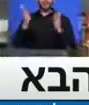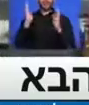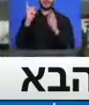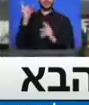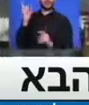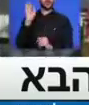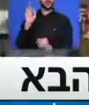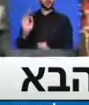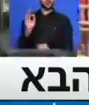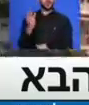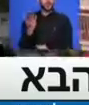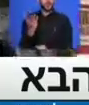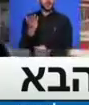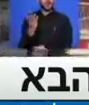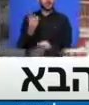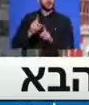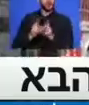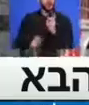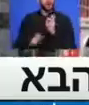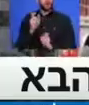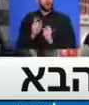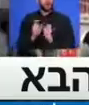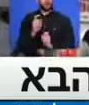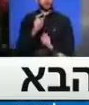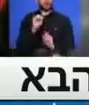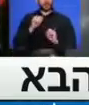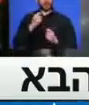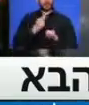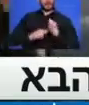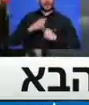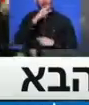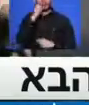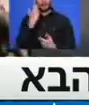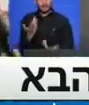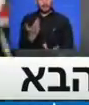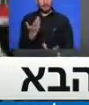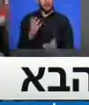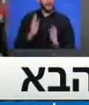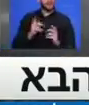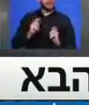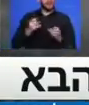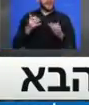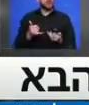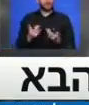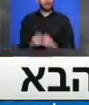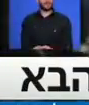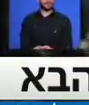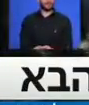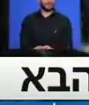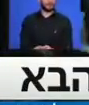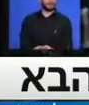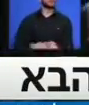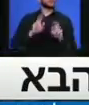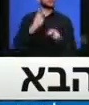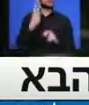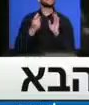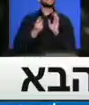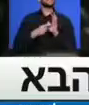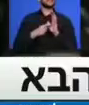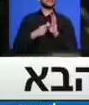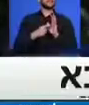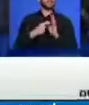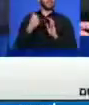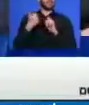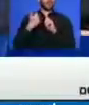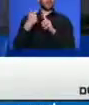של אנשי, של סוחרי סמים כאלה ואחרים. למה הם עושים את זה דווקא עכשיו? יש שתי סיבות, אחת